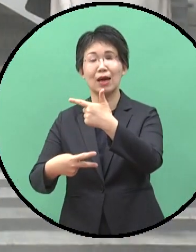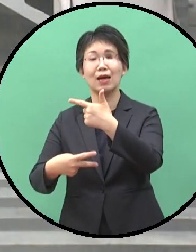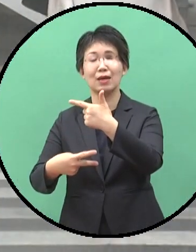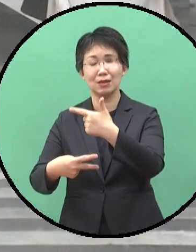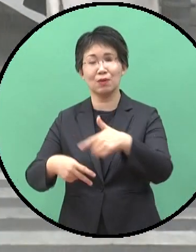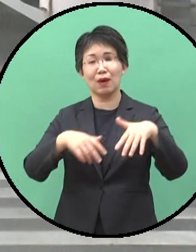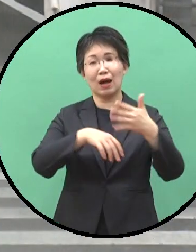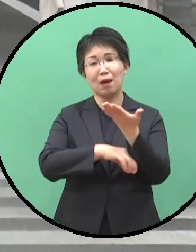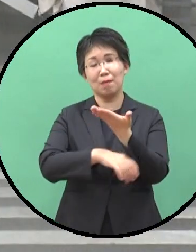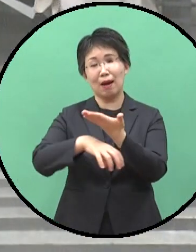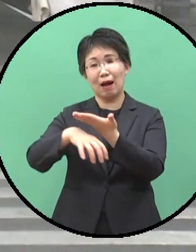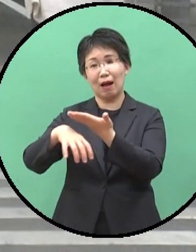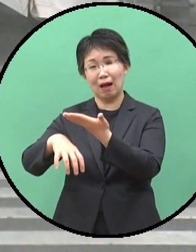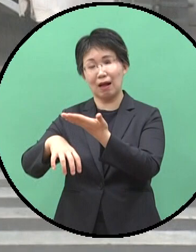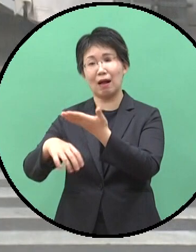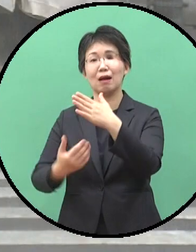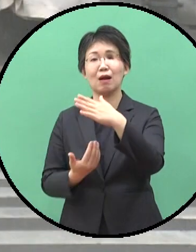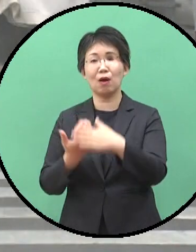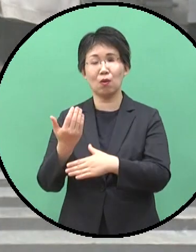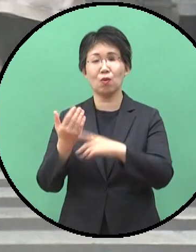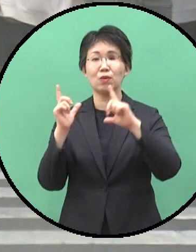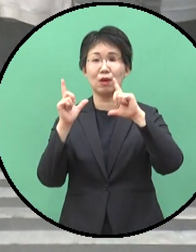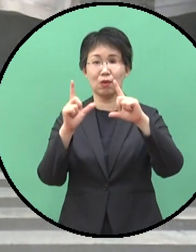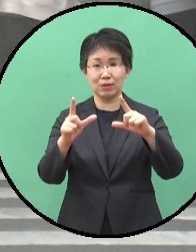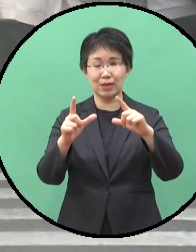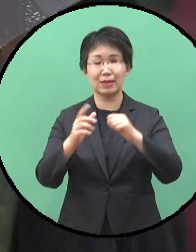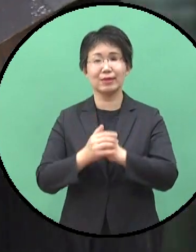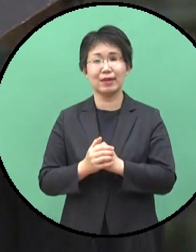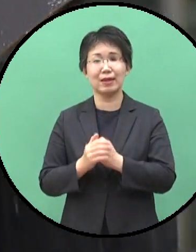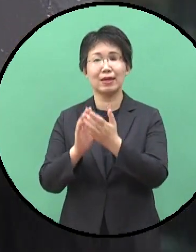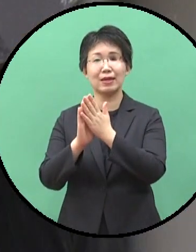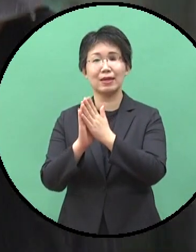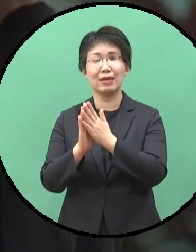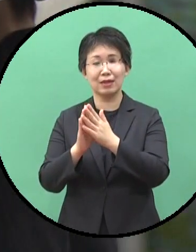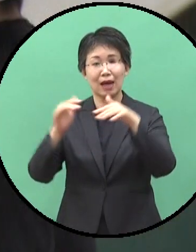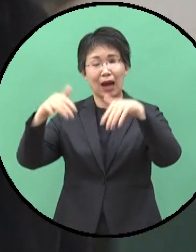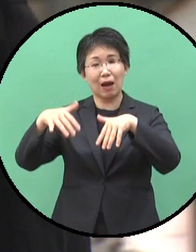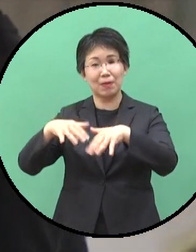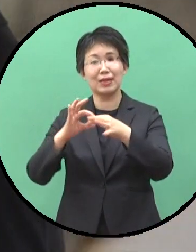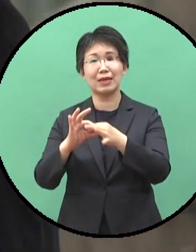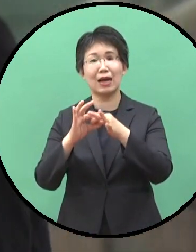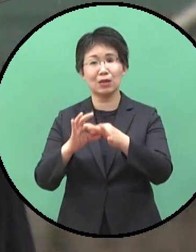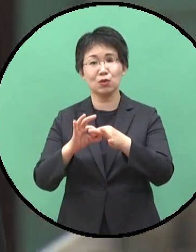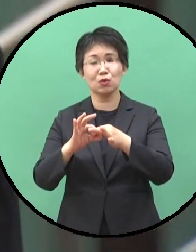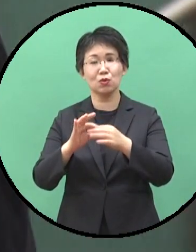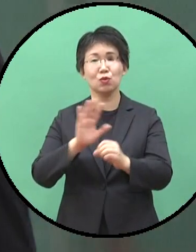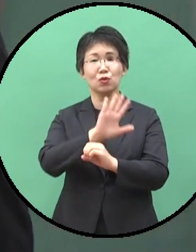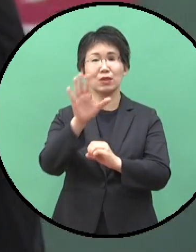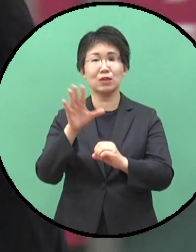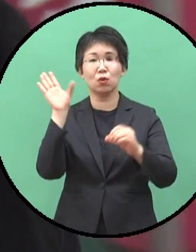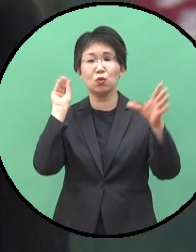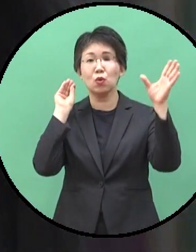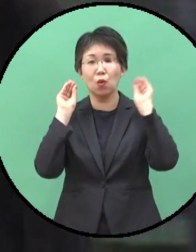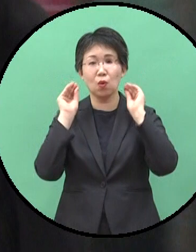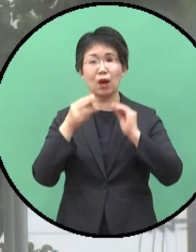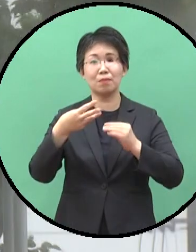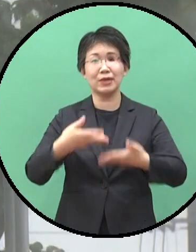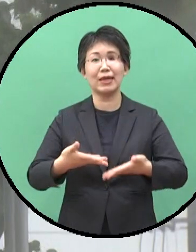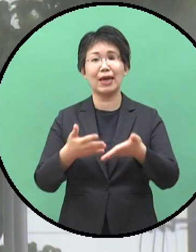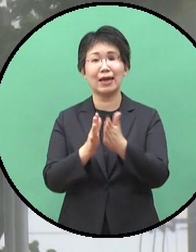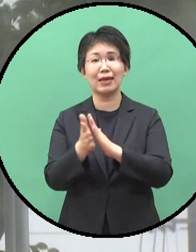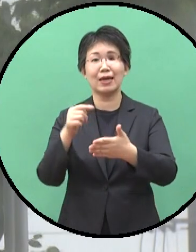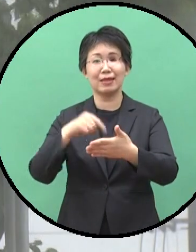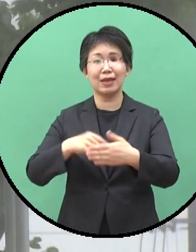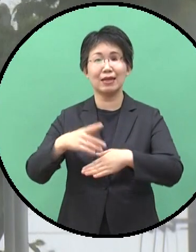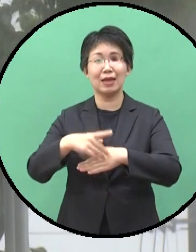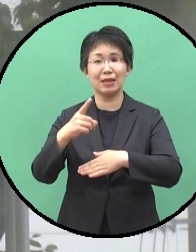には線状降水帯が発生したことをお知らせする顕著な大雨に関する気象情報が県内で